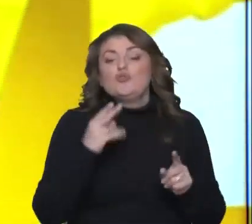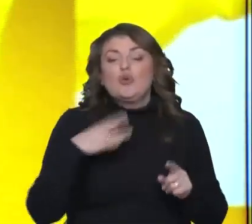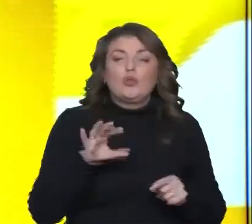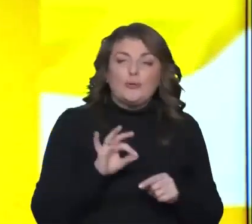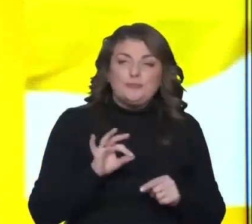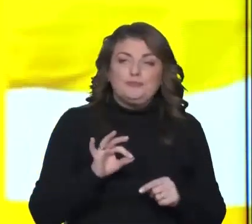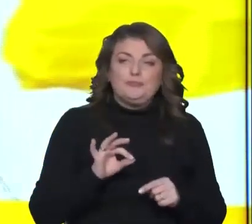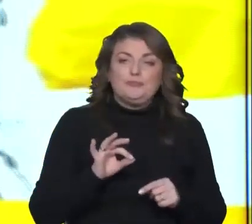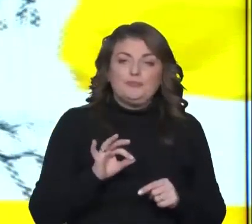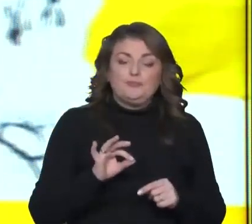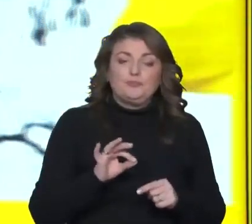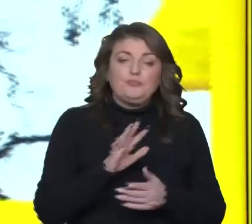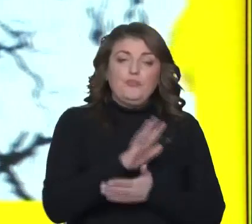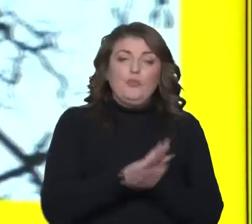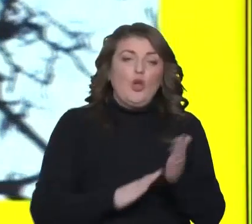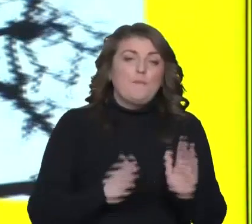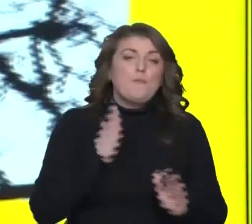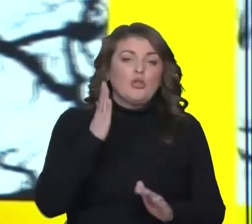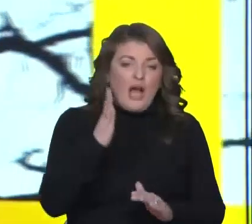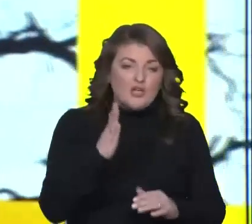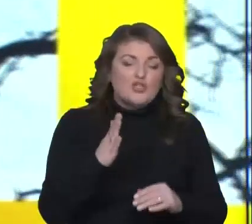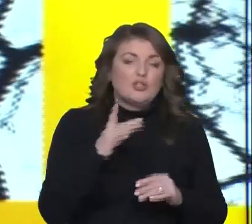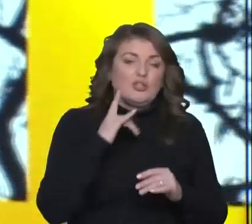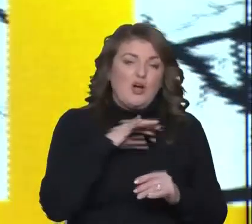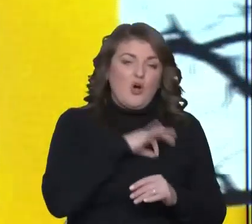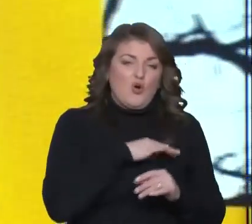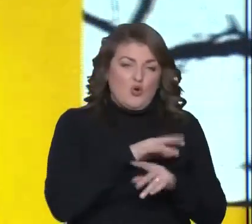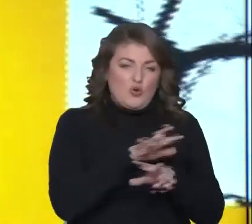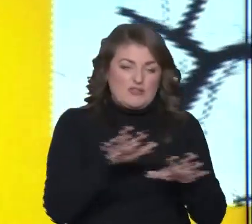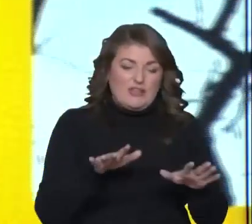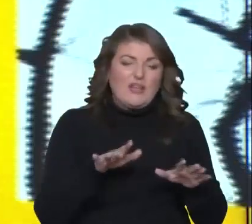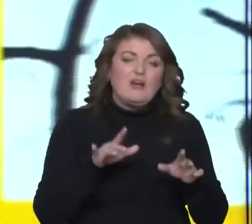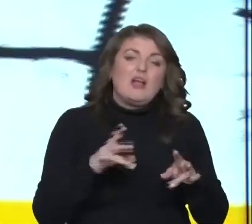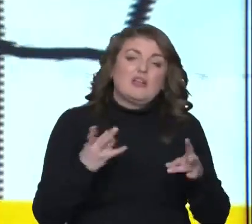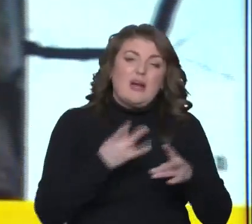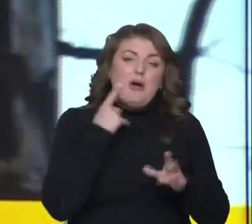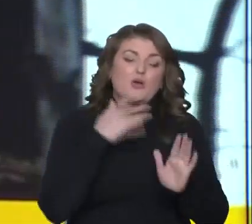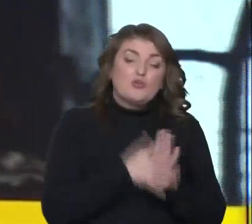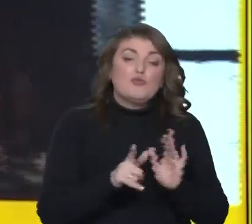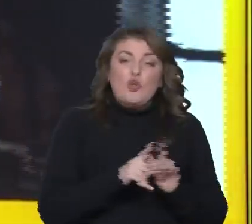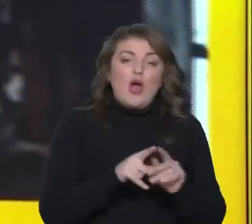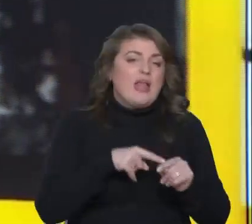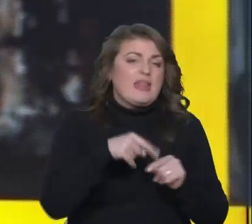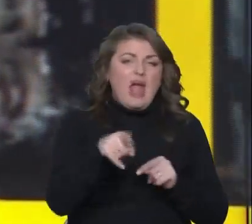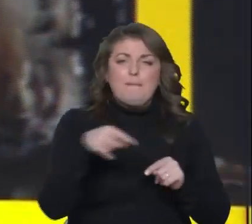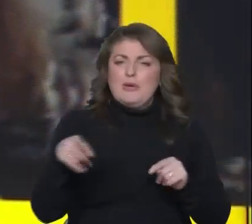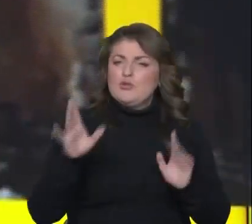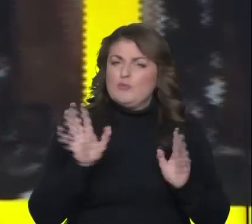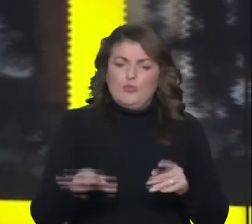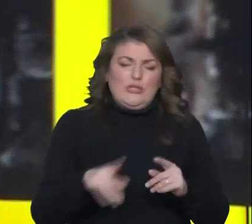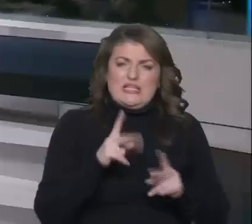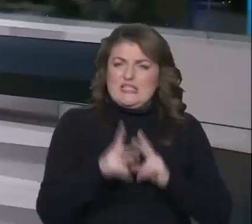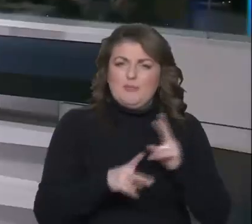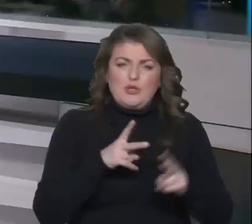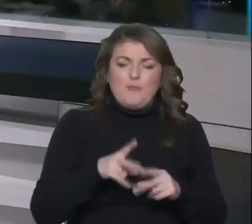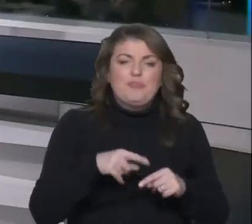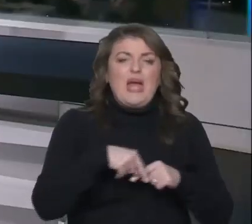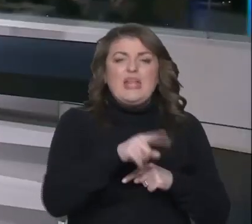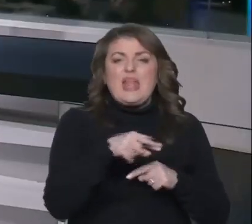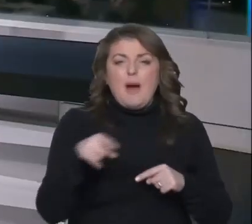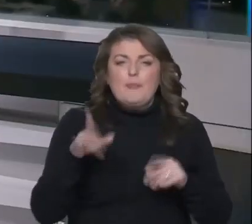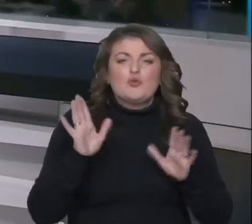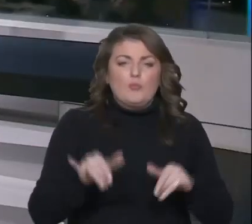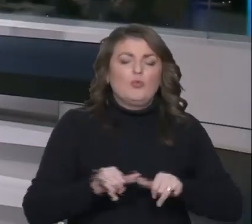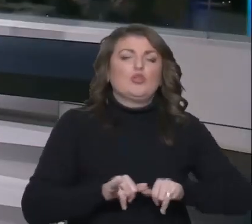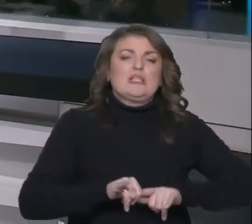Щодо подальших, так би мовити, розвідків, то тут треба розуміти, що діапазони будуть змінюватися, діапазони